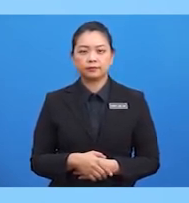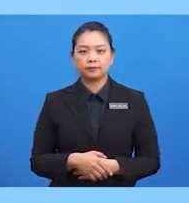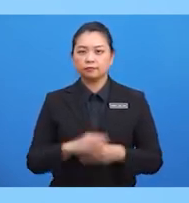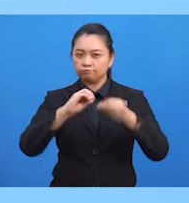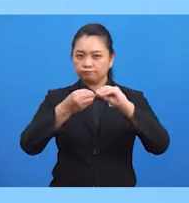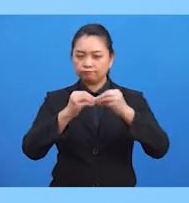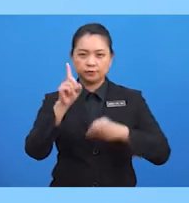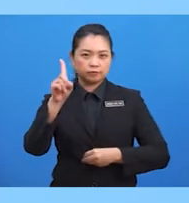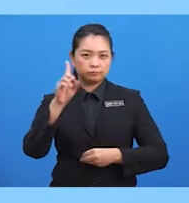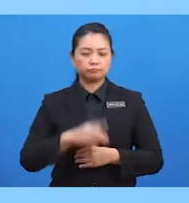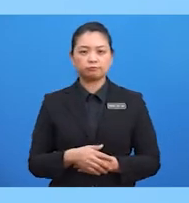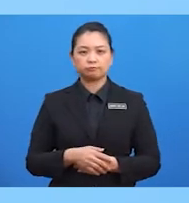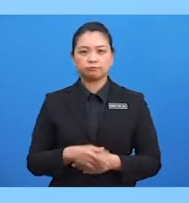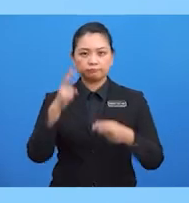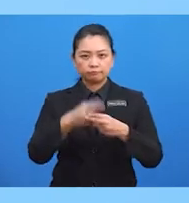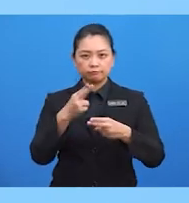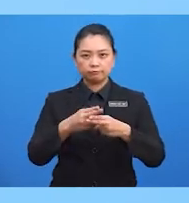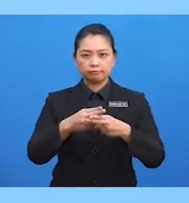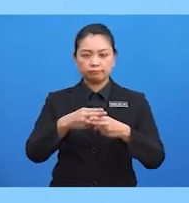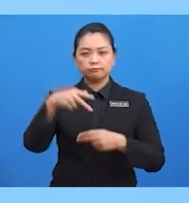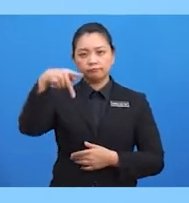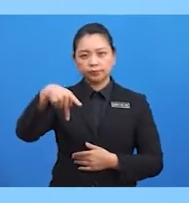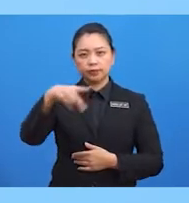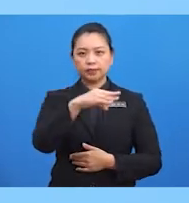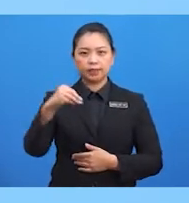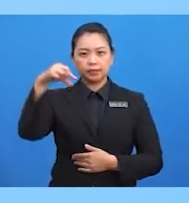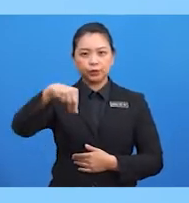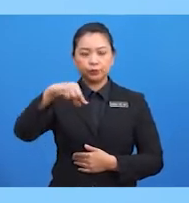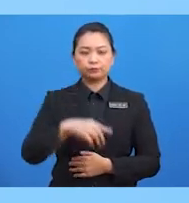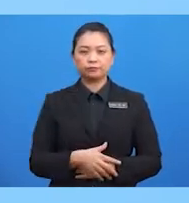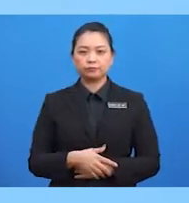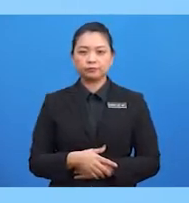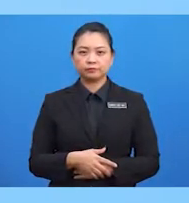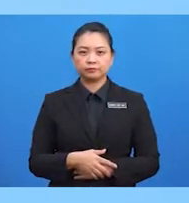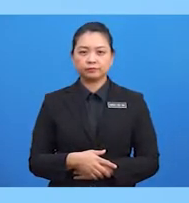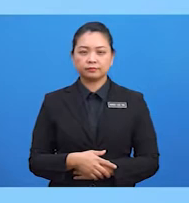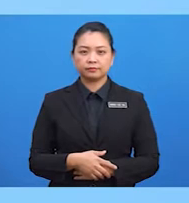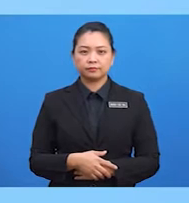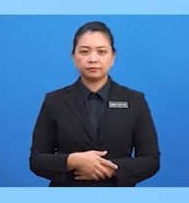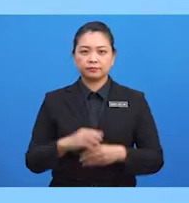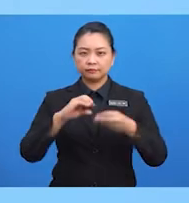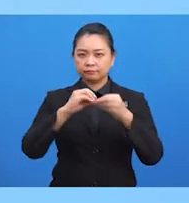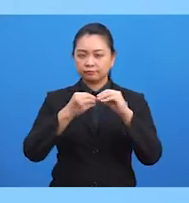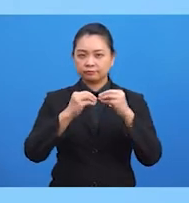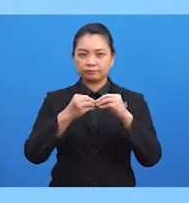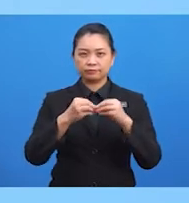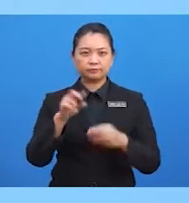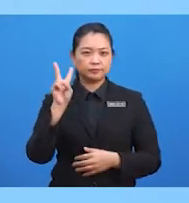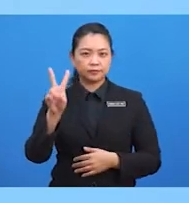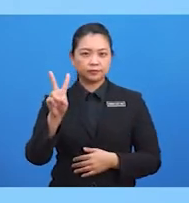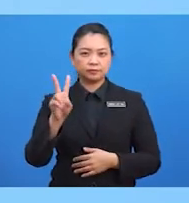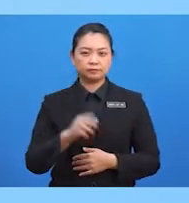Soalan nombor 1. Namakan P dan Q. Soalan nombor 2.